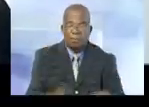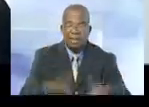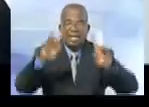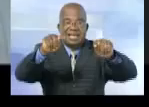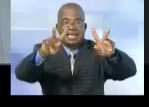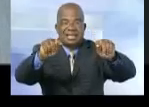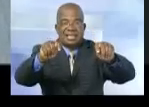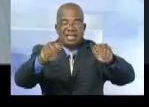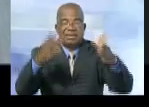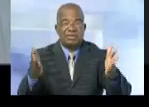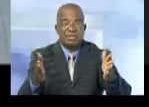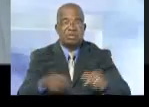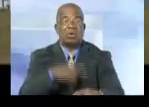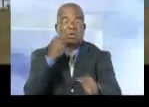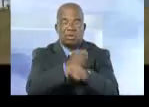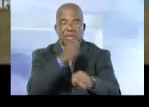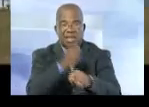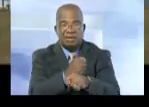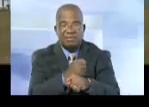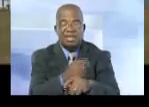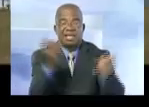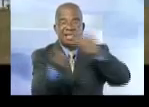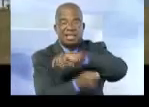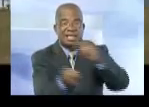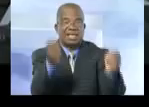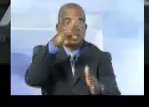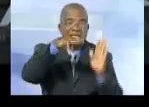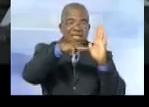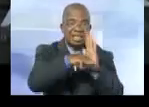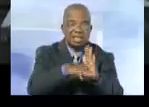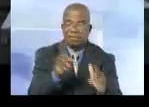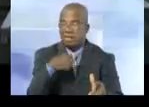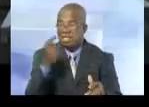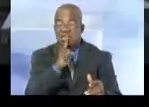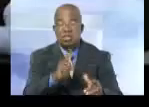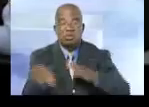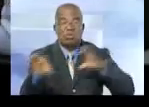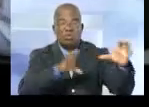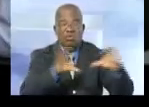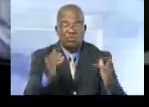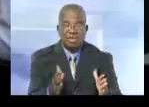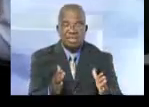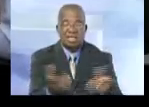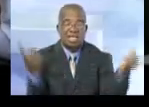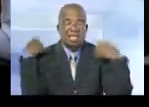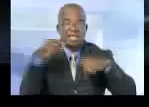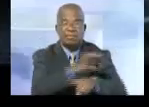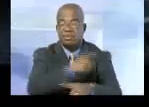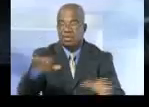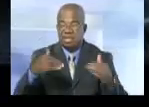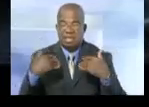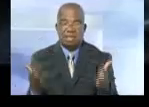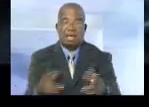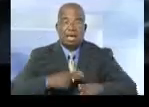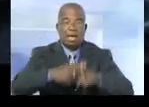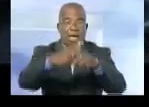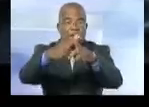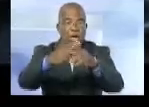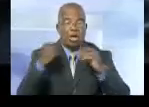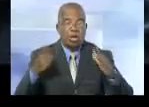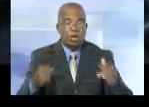sur les réformes et mesures engagées depuis sa prise de fonction pour faire de la RTI le leader de l'audiovisuel public en Afrique de l'Ouest d'ici